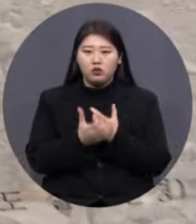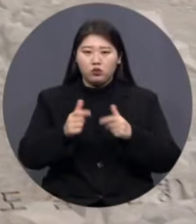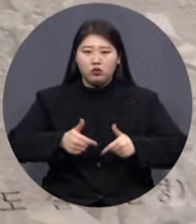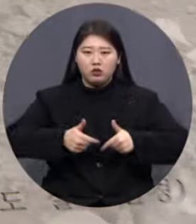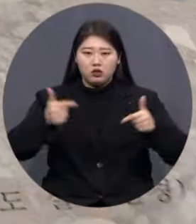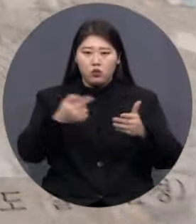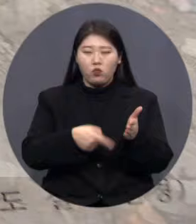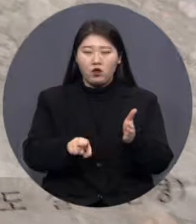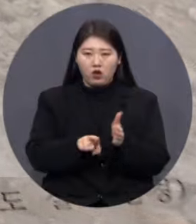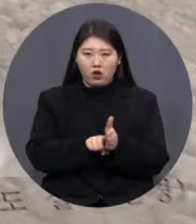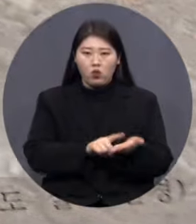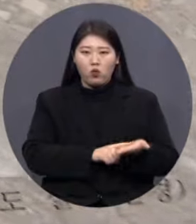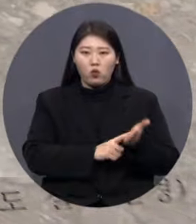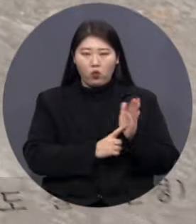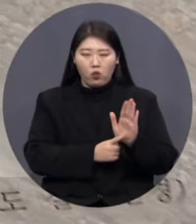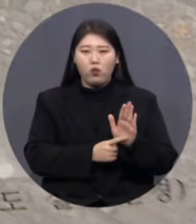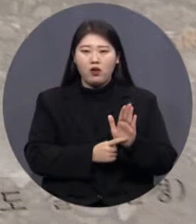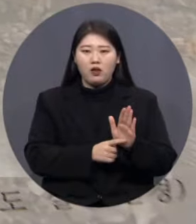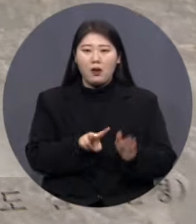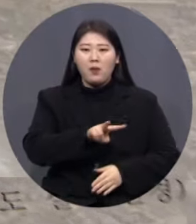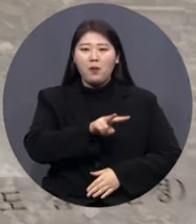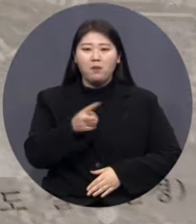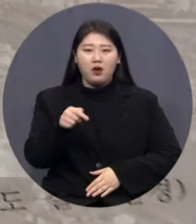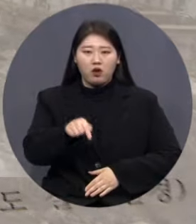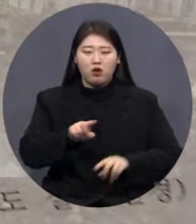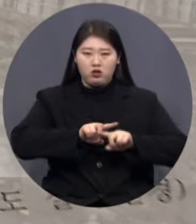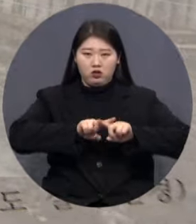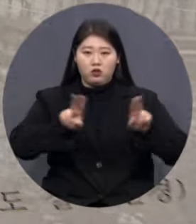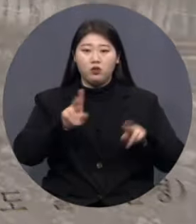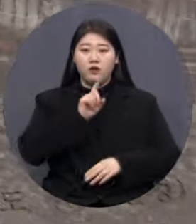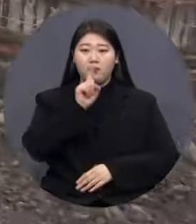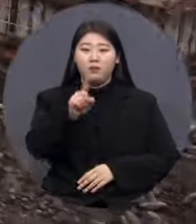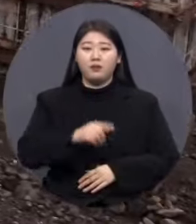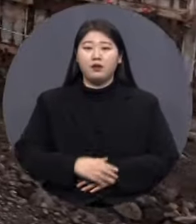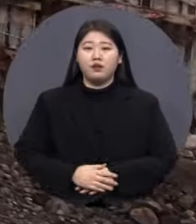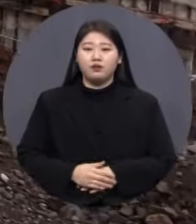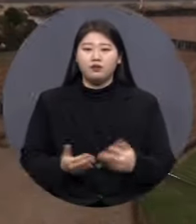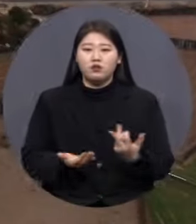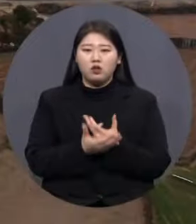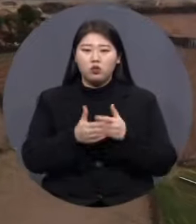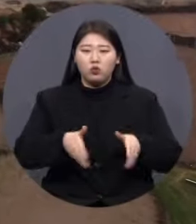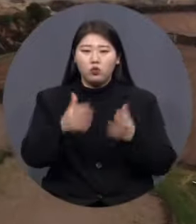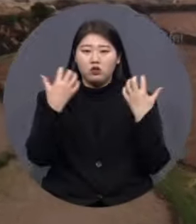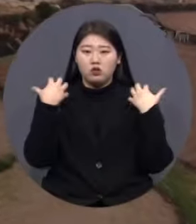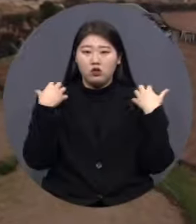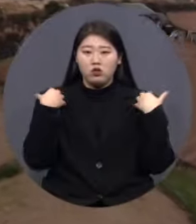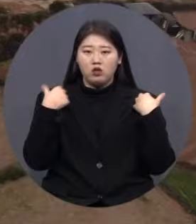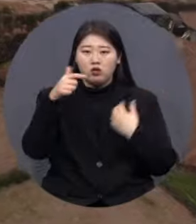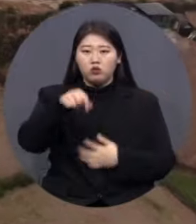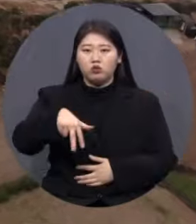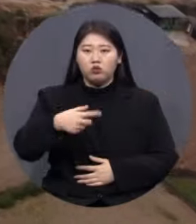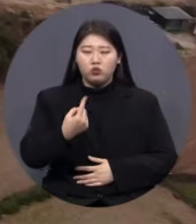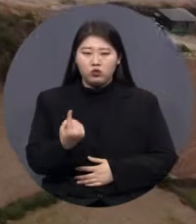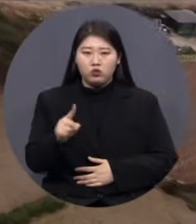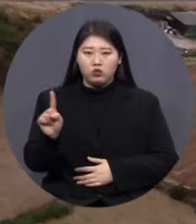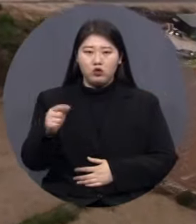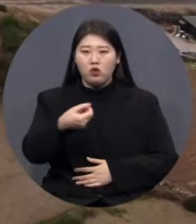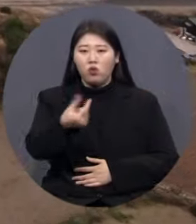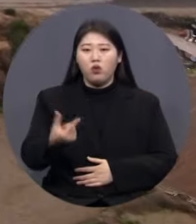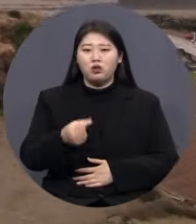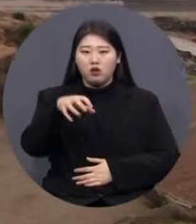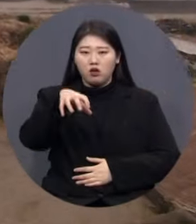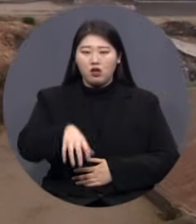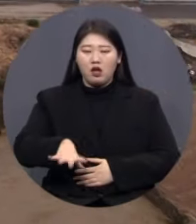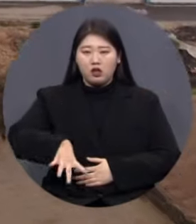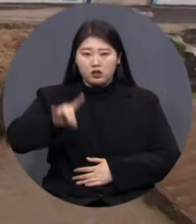위해 고시한 공공하수도 설치 변경이 무효라는 겁니다 제주도가 구자 월정리의 동부하수처리장 설치를